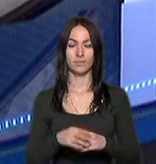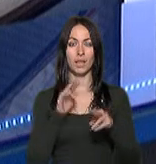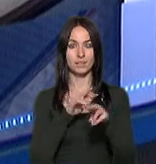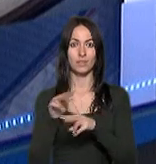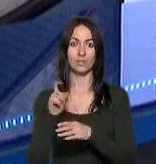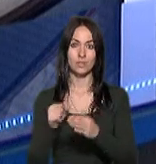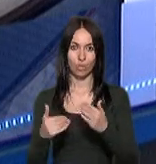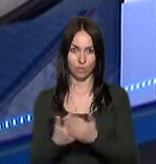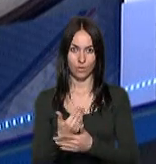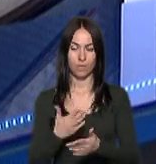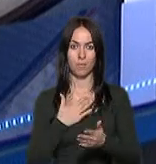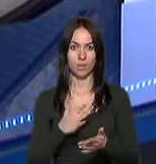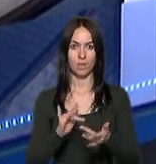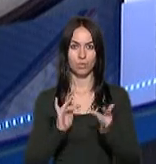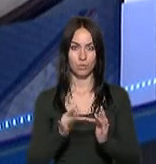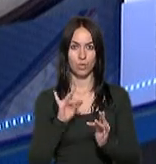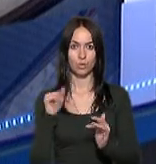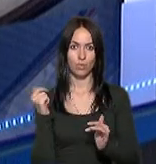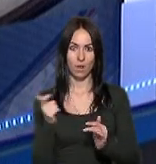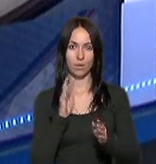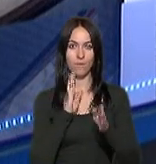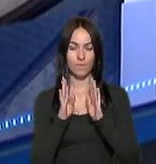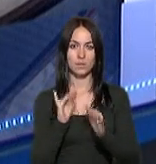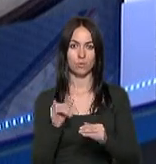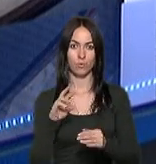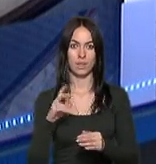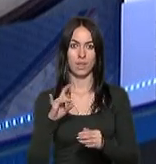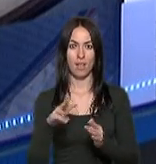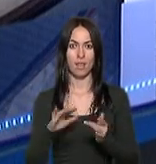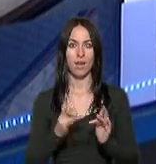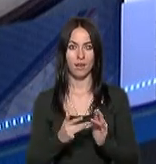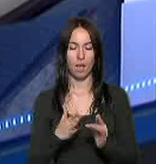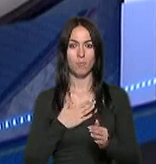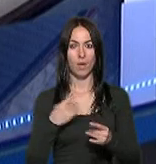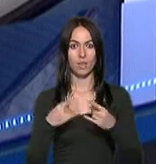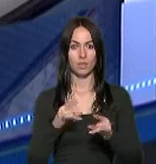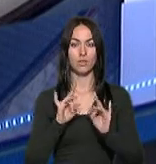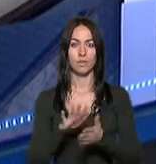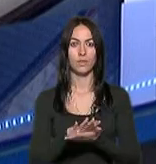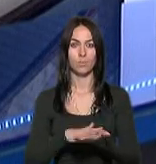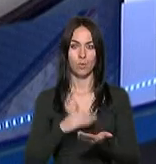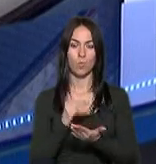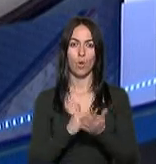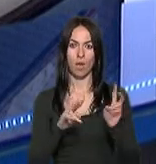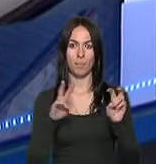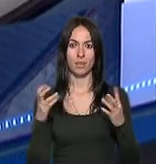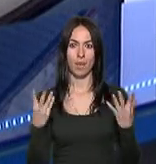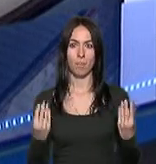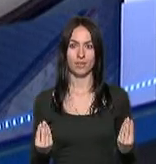Стежте за новинами на сайті та сторінках UA Харків у Фейсбук та Телеграм. Ефір телеканалу продовжить програма «Тема дня».